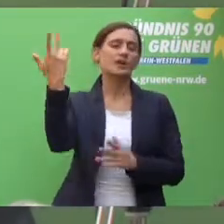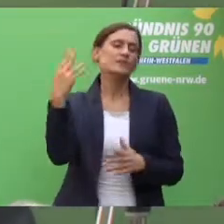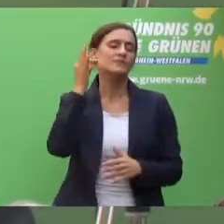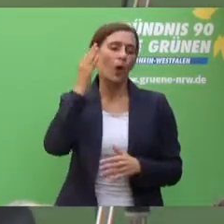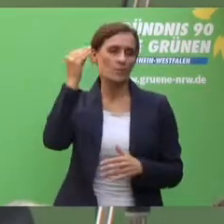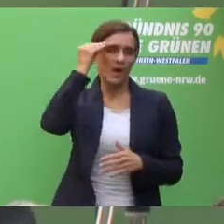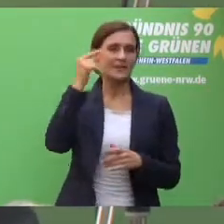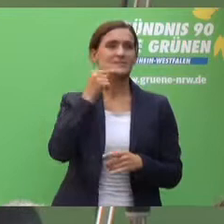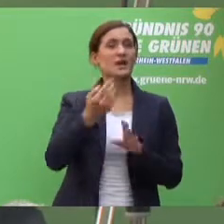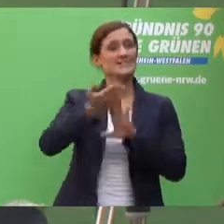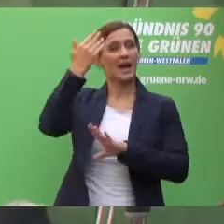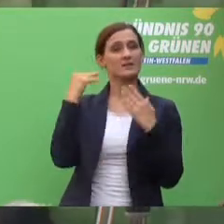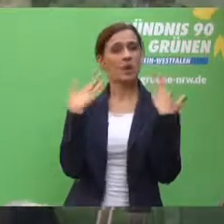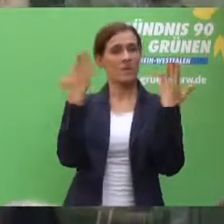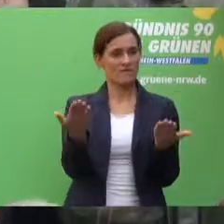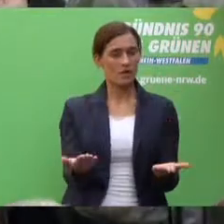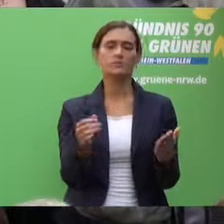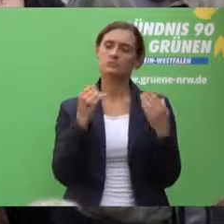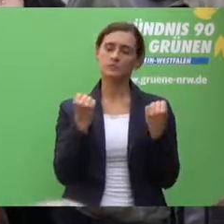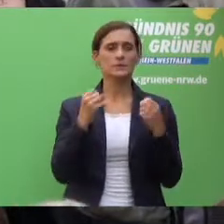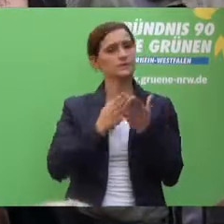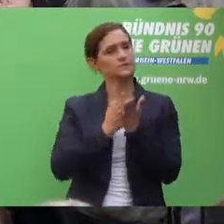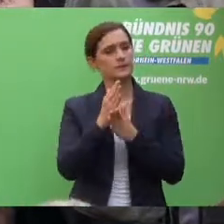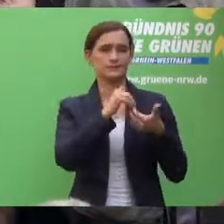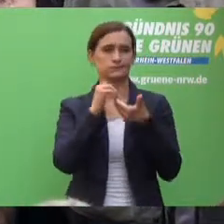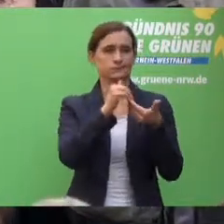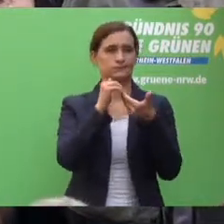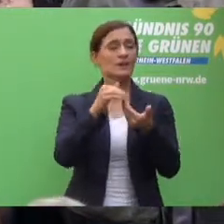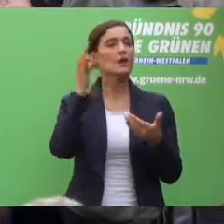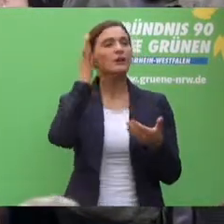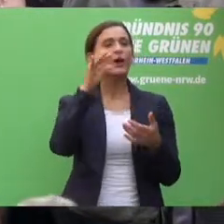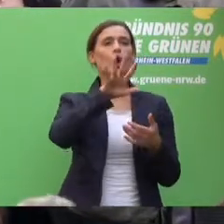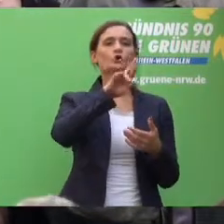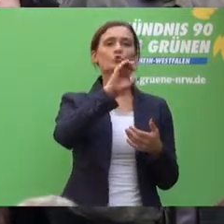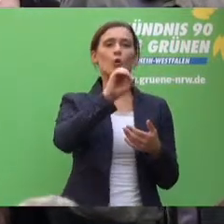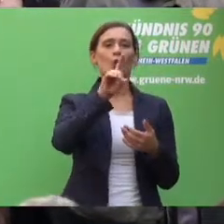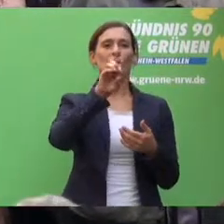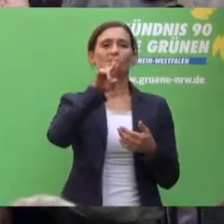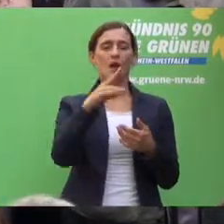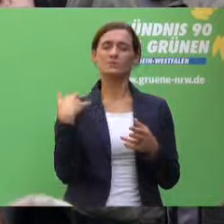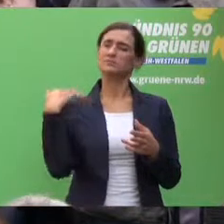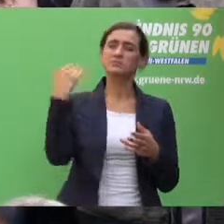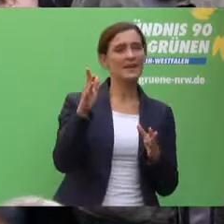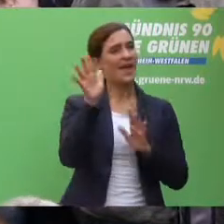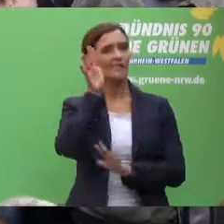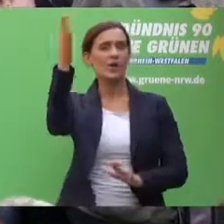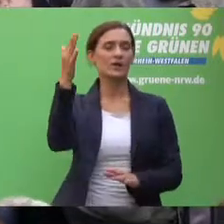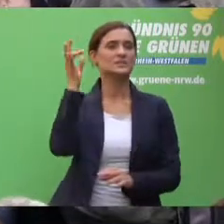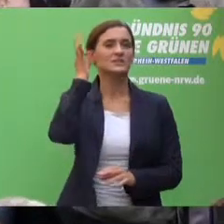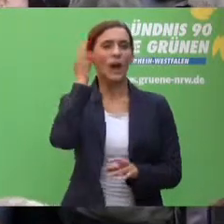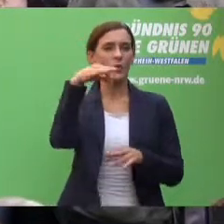Kabinett. Und dann ist also Christina Schröder die erfolgreichste Frauenministerin seit der Wiedervereinigung.